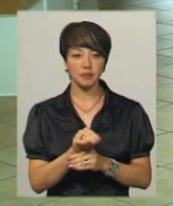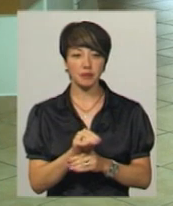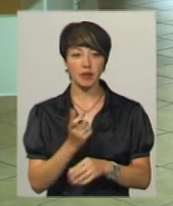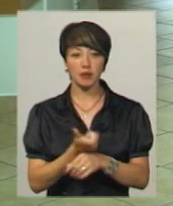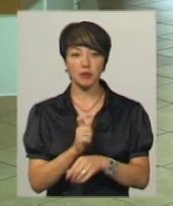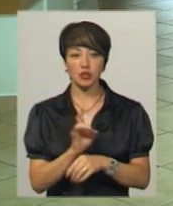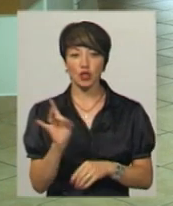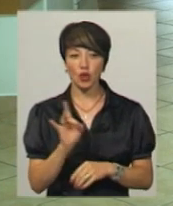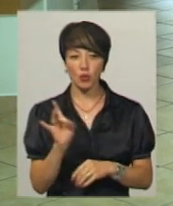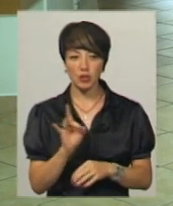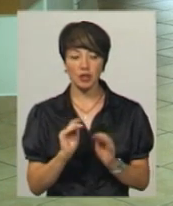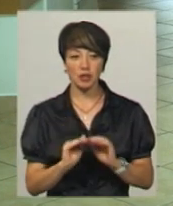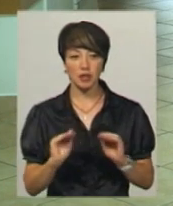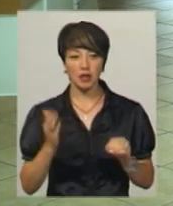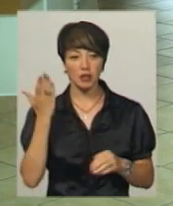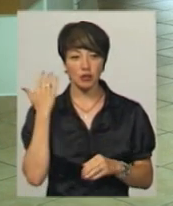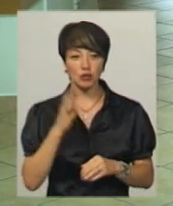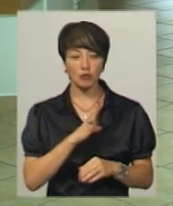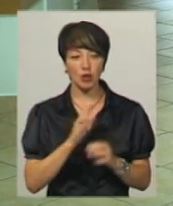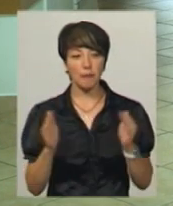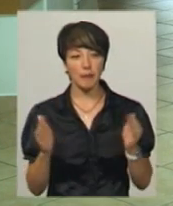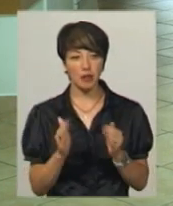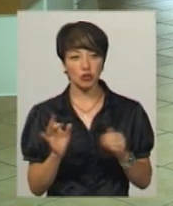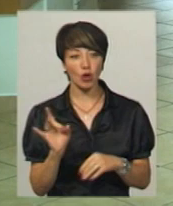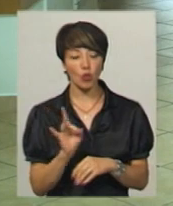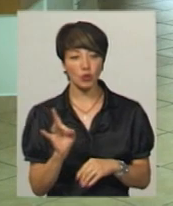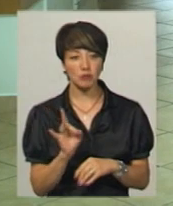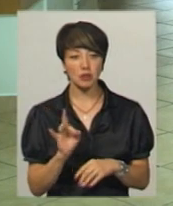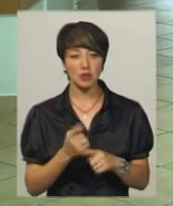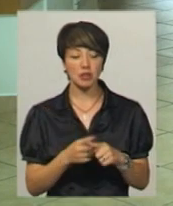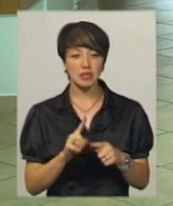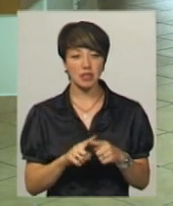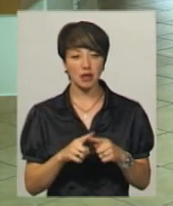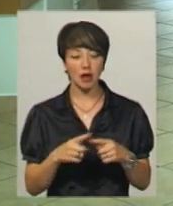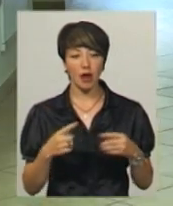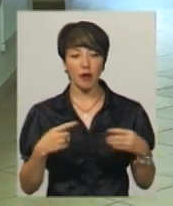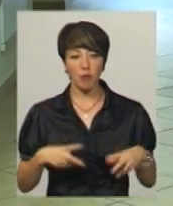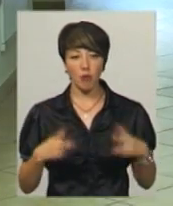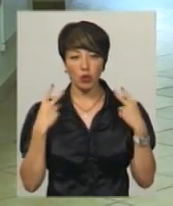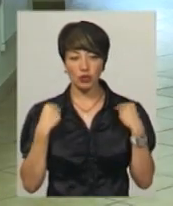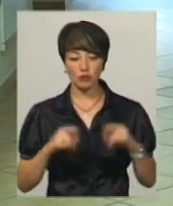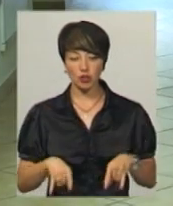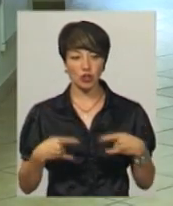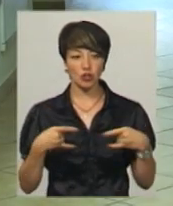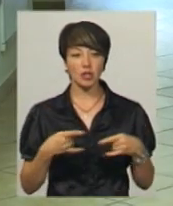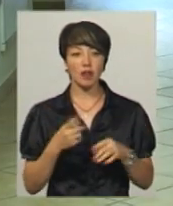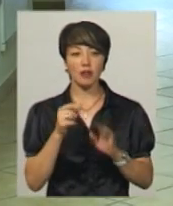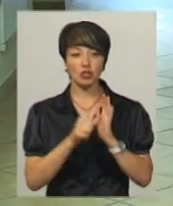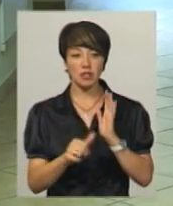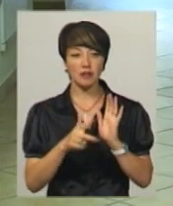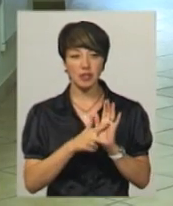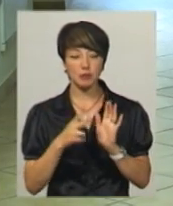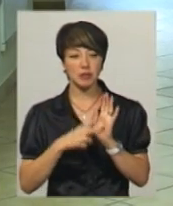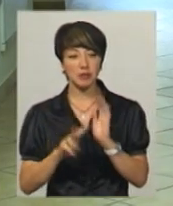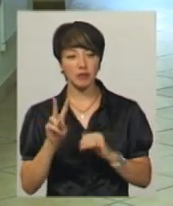більші розміри на діточок. Раніше були менші розміри цих бодіків, штанішків. На 68